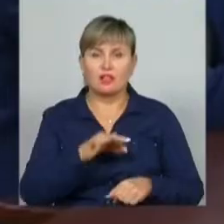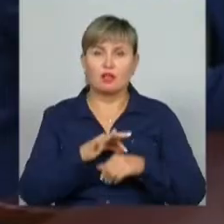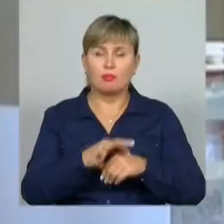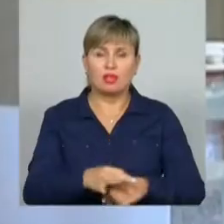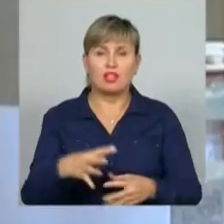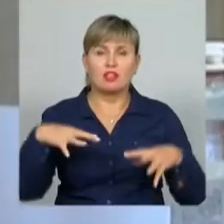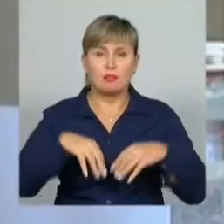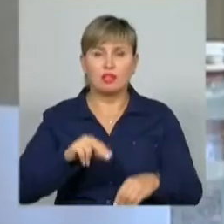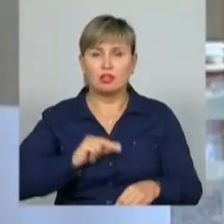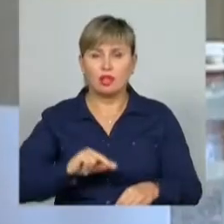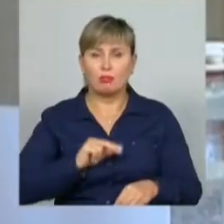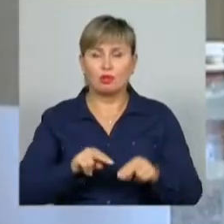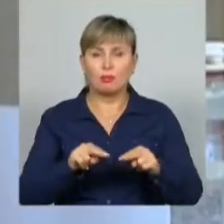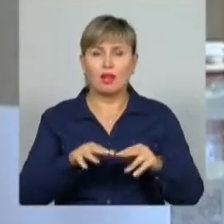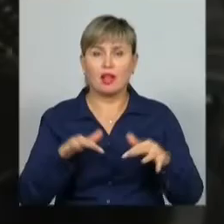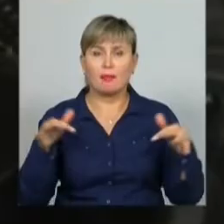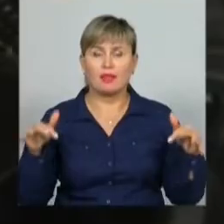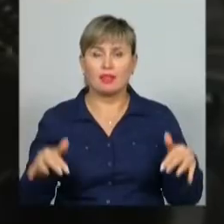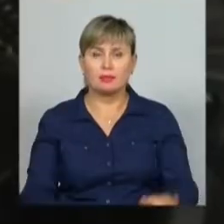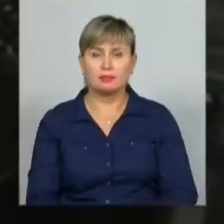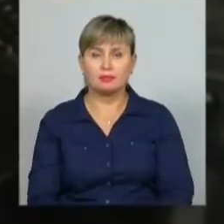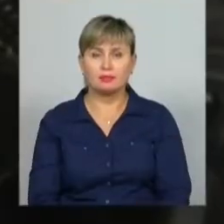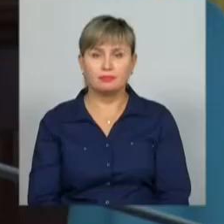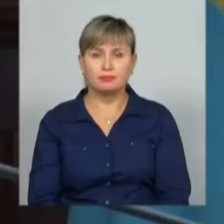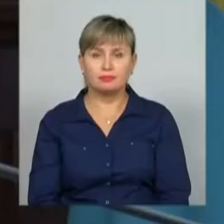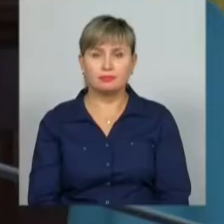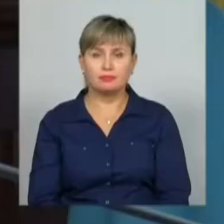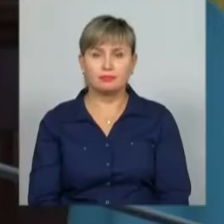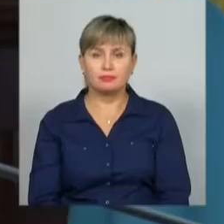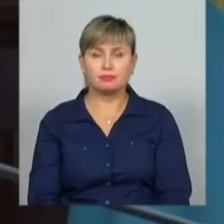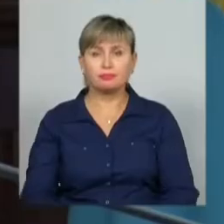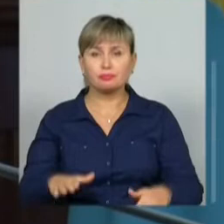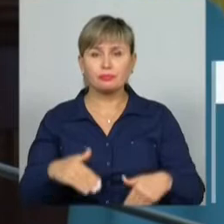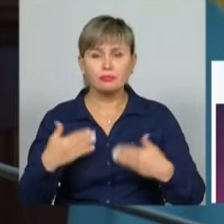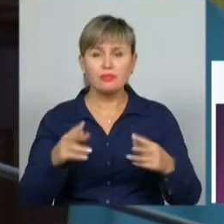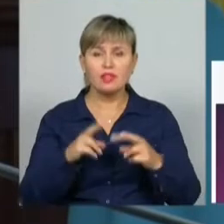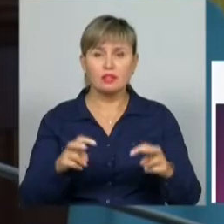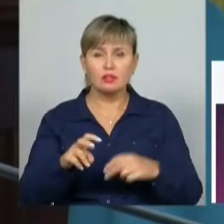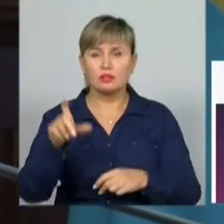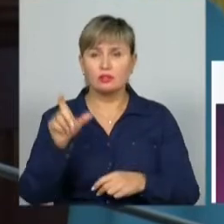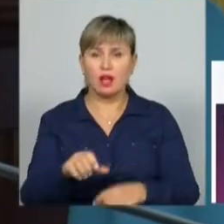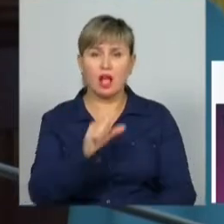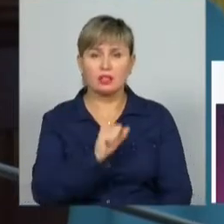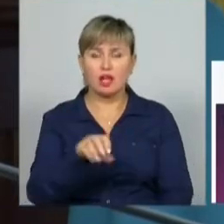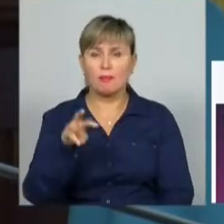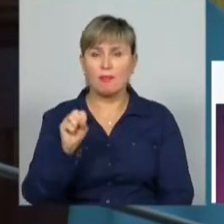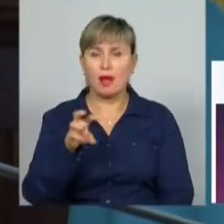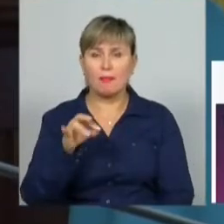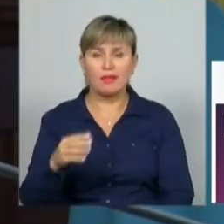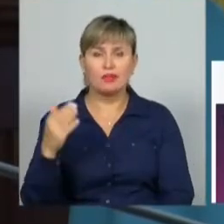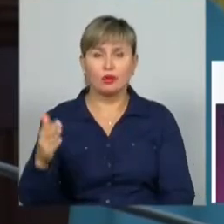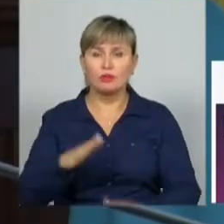совместную работу с парламентом предлагаю на рассмотрение кандидатуру аскара мамина он